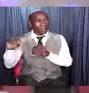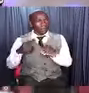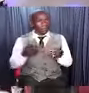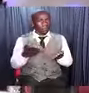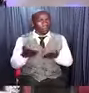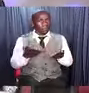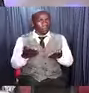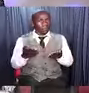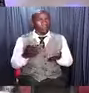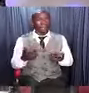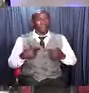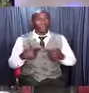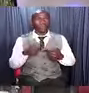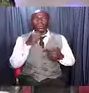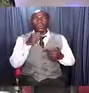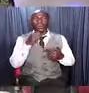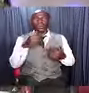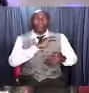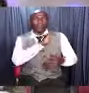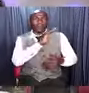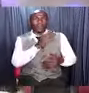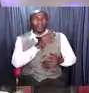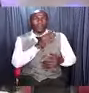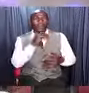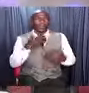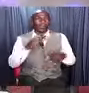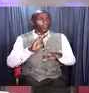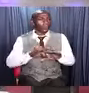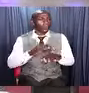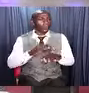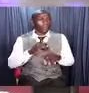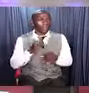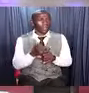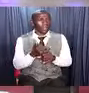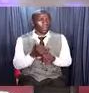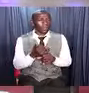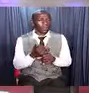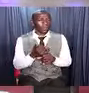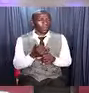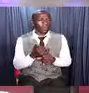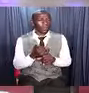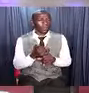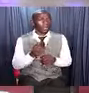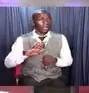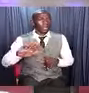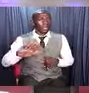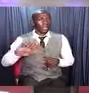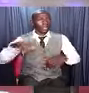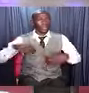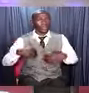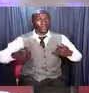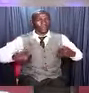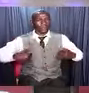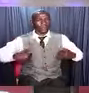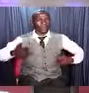awe slavery. Awe na madaraka. And have all the ranks. Awe na cheo. And have all awe the ranks. Awe na kazi nzuri. And have the good works. Ndio furaha yake. That was his